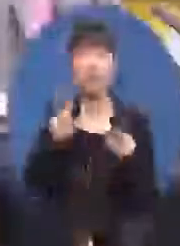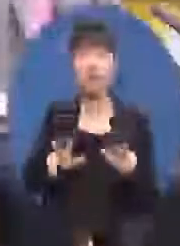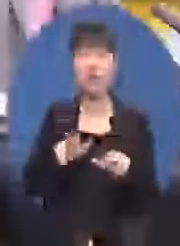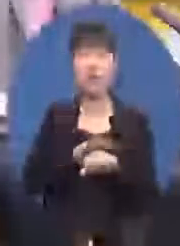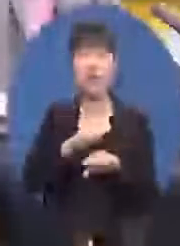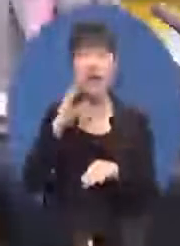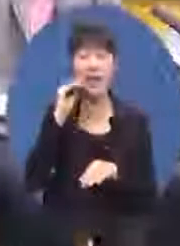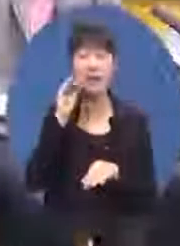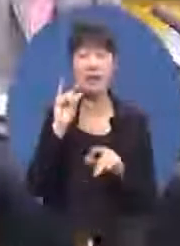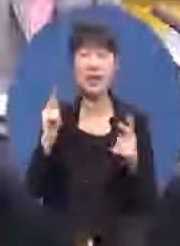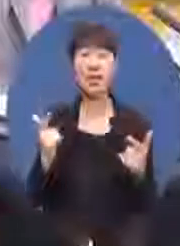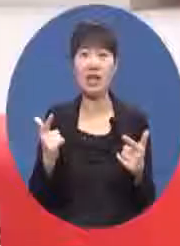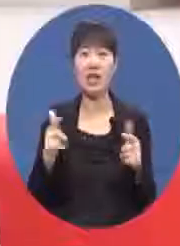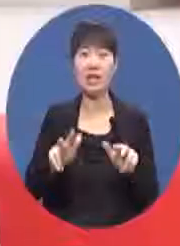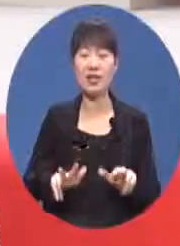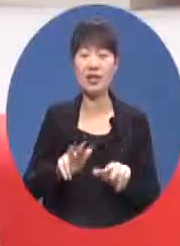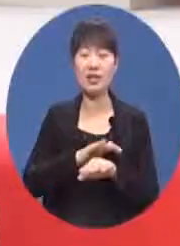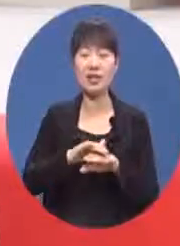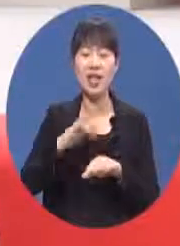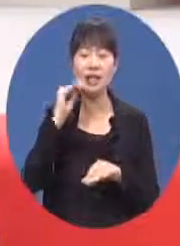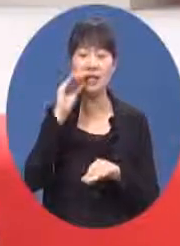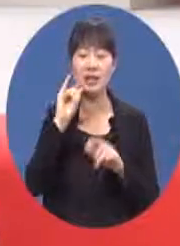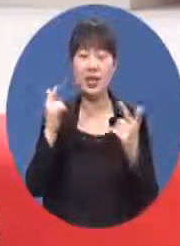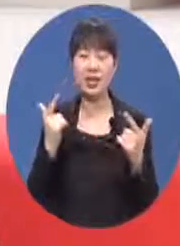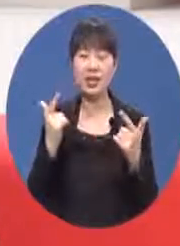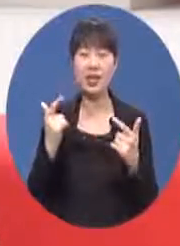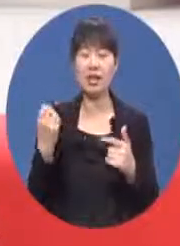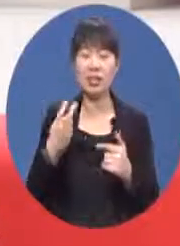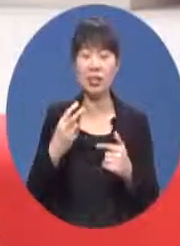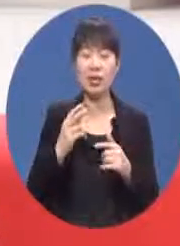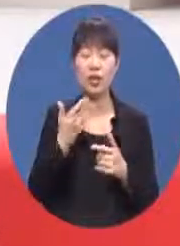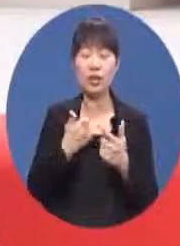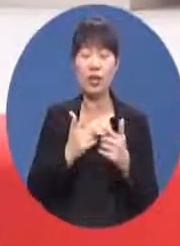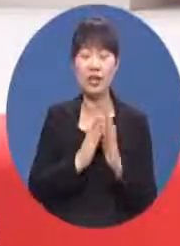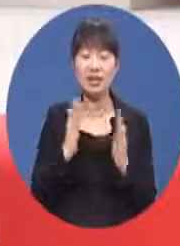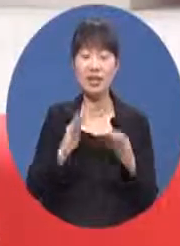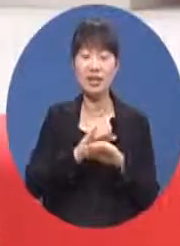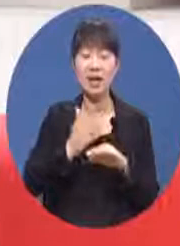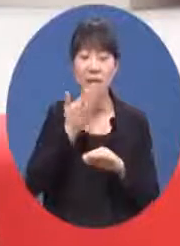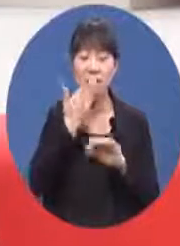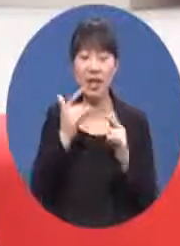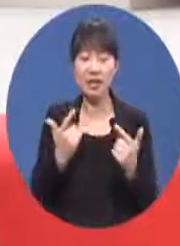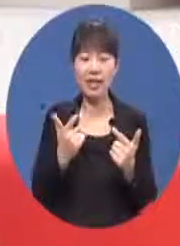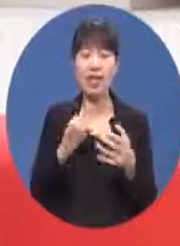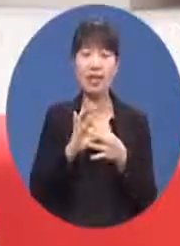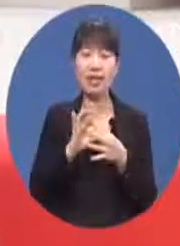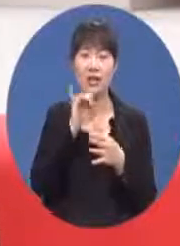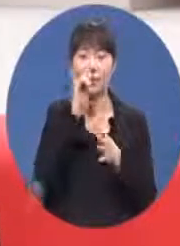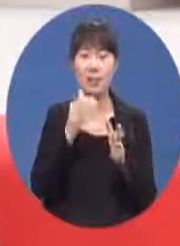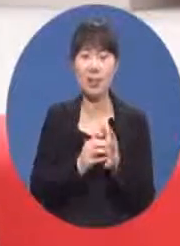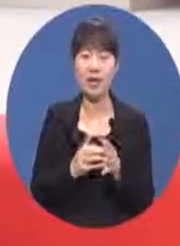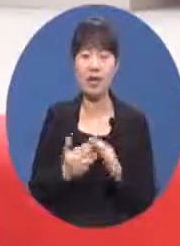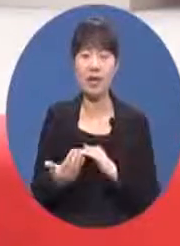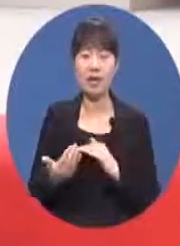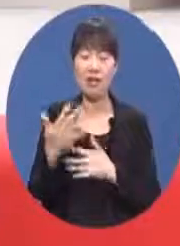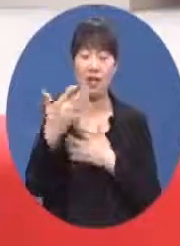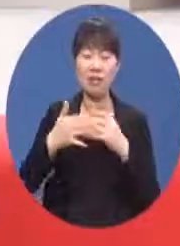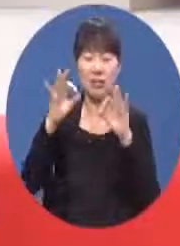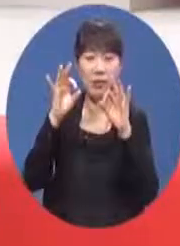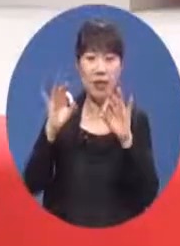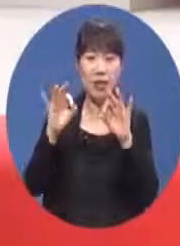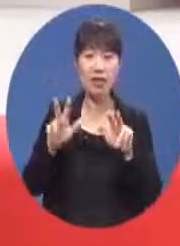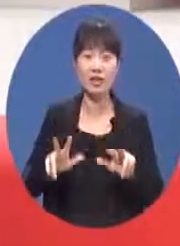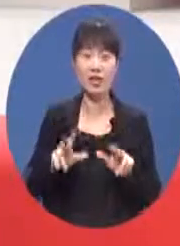잘 씹지 않고 네. 이 잘 씹지 않는 것은 또 채소를 잘 먹지 않는 것과 관련이 있습니다. 네. 아까 화면에서